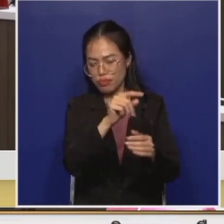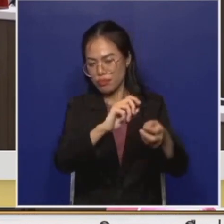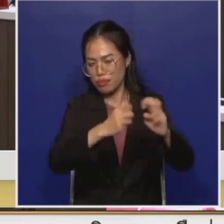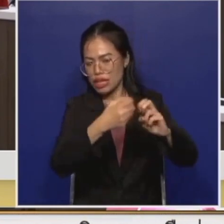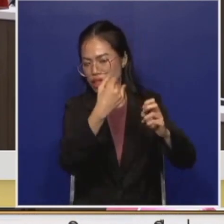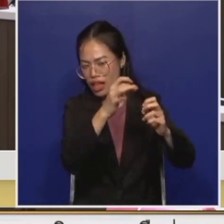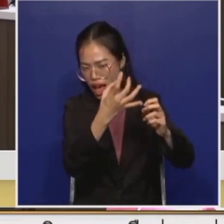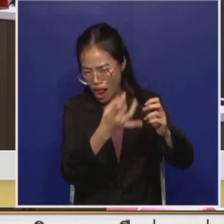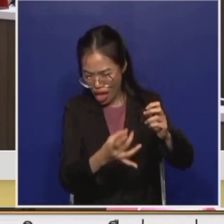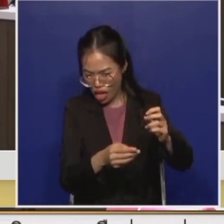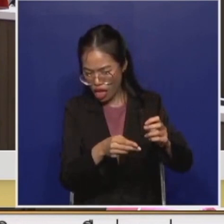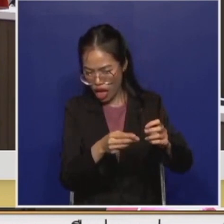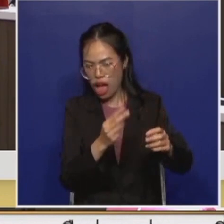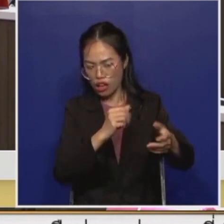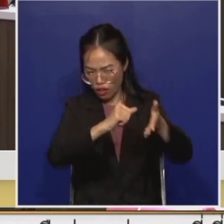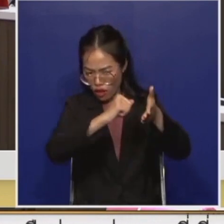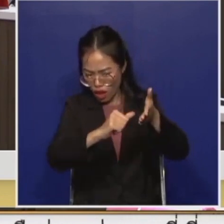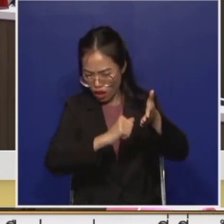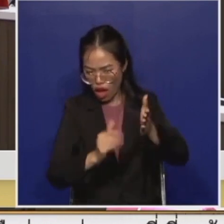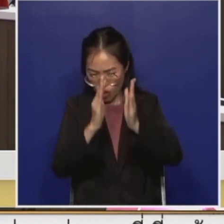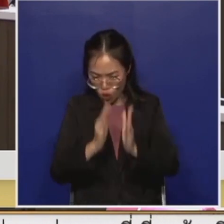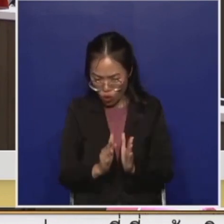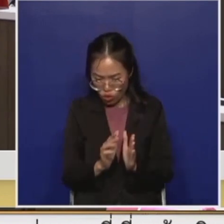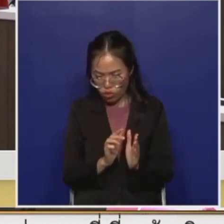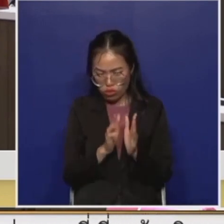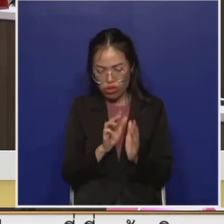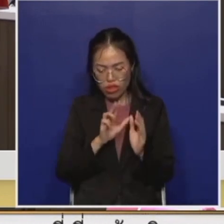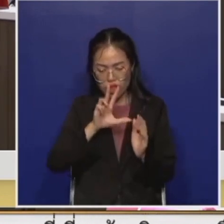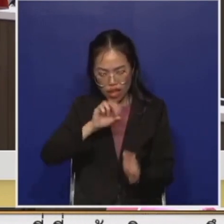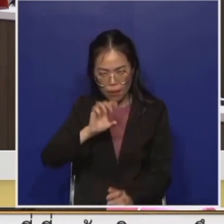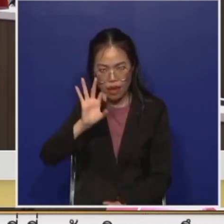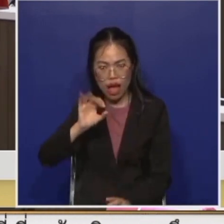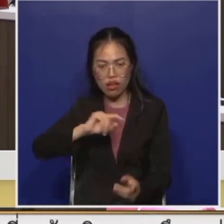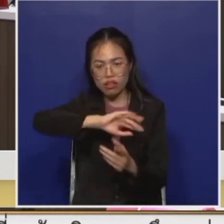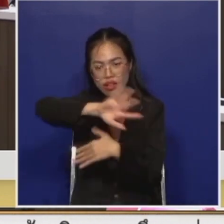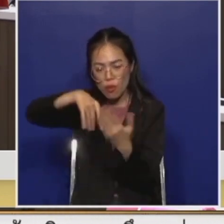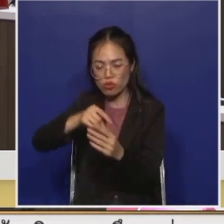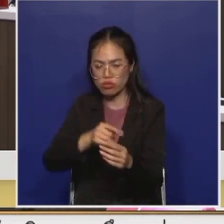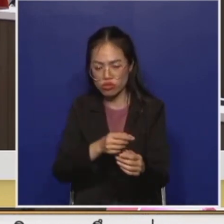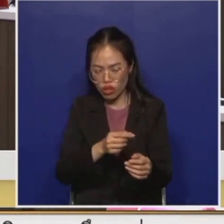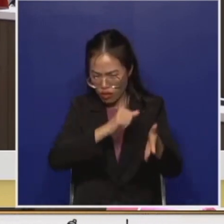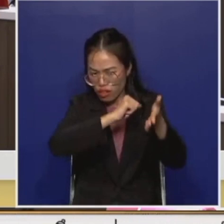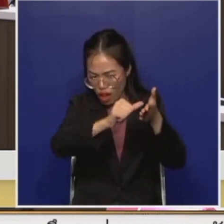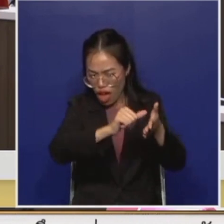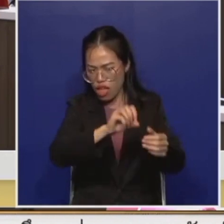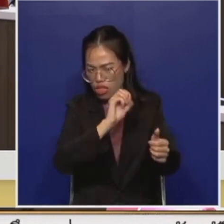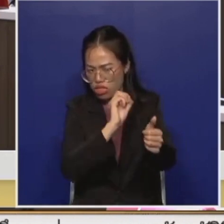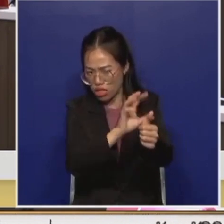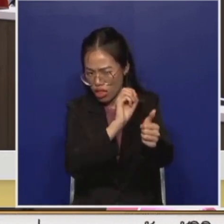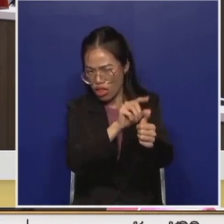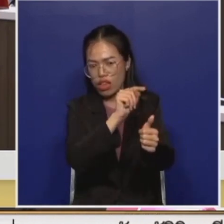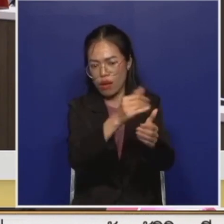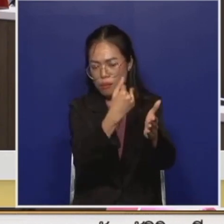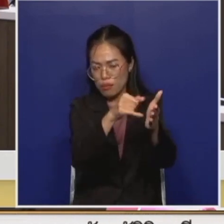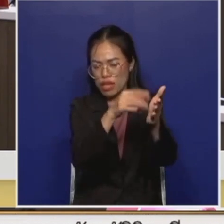39 ลำของเราครับ ได้ดมเปลธการยิงเป้า ตถลมเป้าในความรสึก